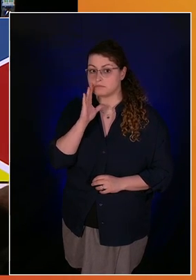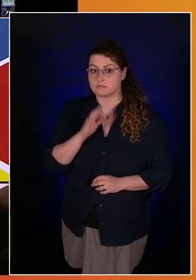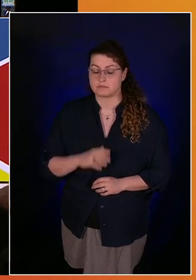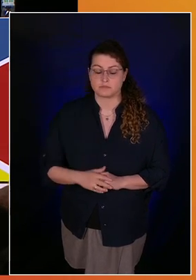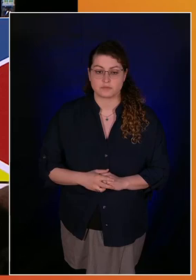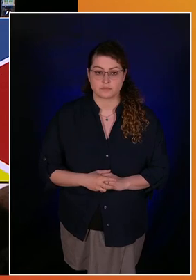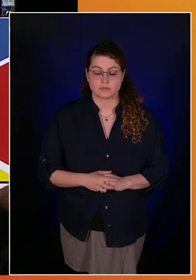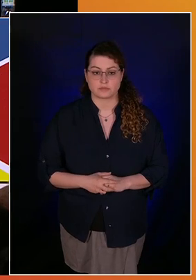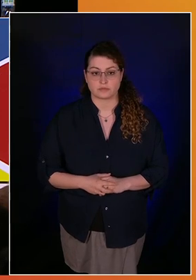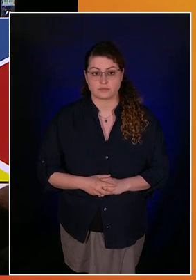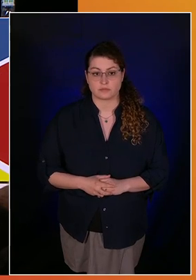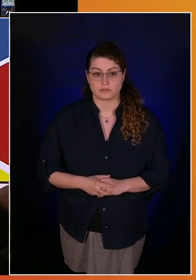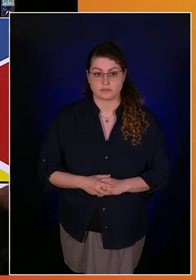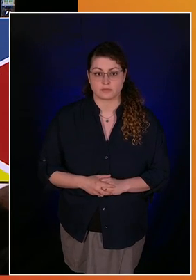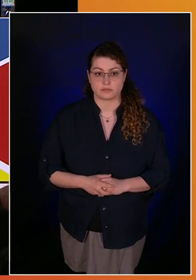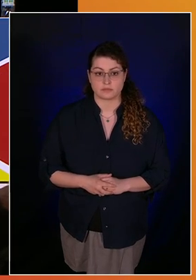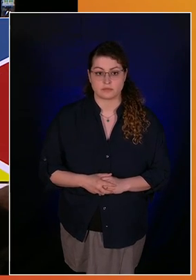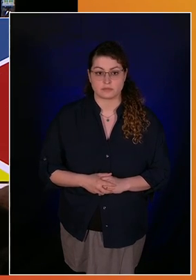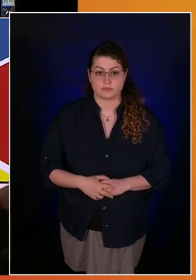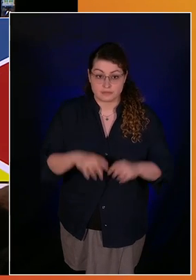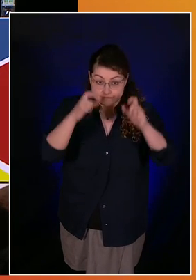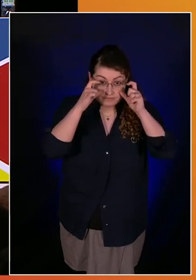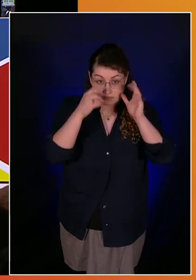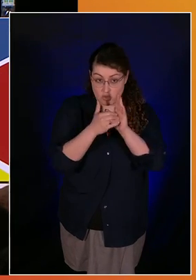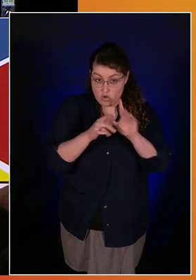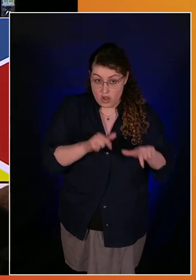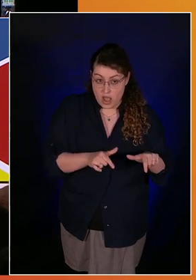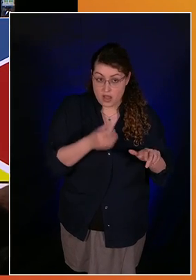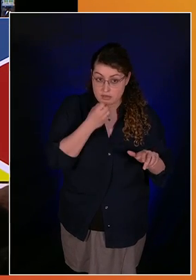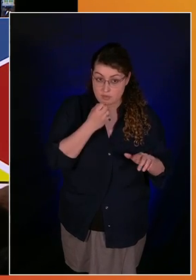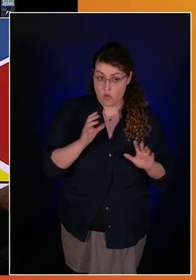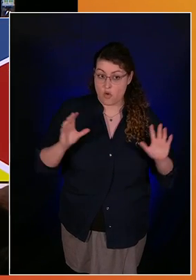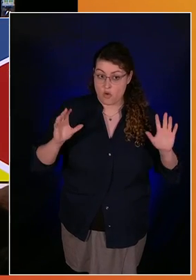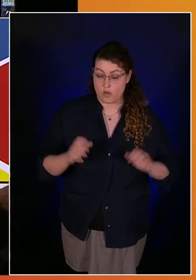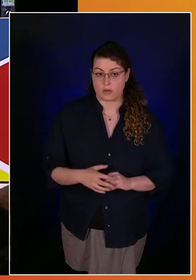bahjs une paire de l la paire de lunett toujours c'est fait